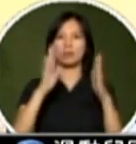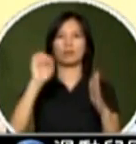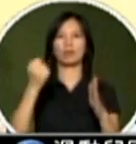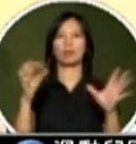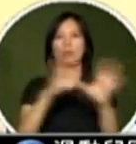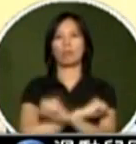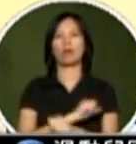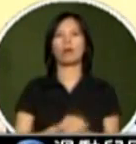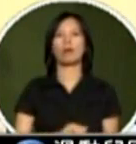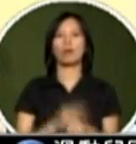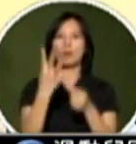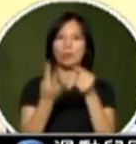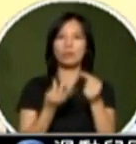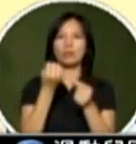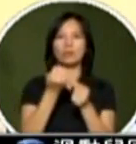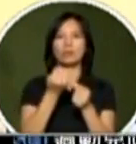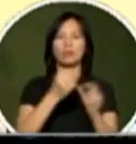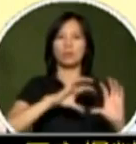跟有尊严的生活，过去几十年来，台湾的经济成长力不差，但我们的环境品质、生活品质、教育品质越来越差，贫富差距越来越大，分配正义、居住正义已经被破坏得越来越严重。现在台湾经济不好，连公平正义都没有。